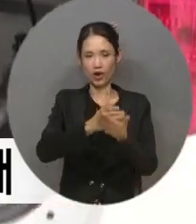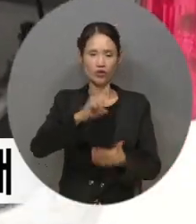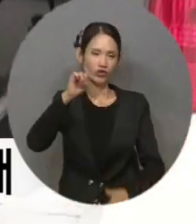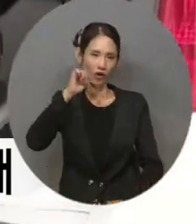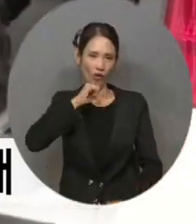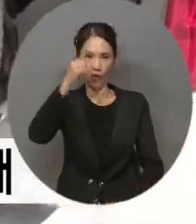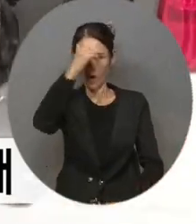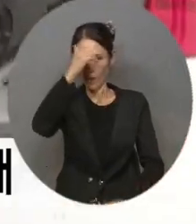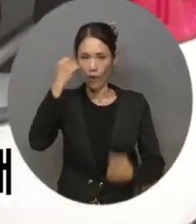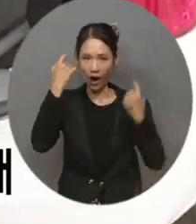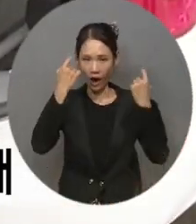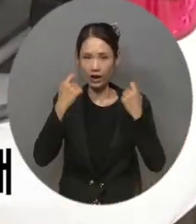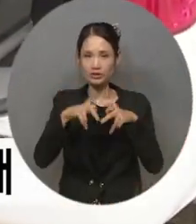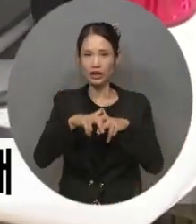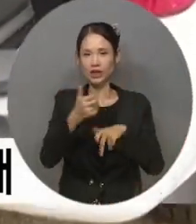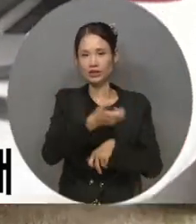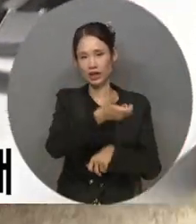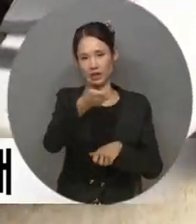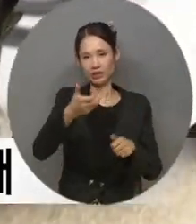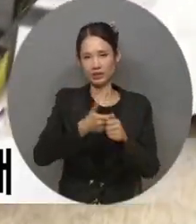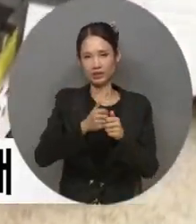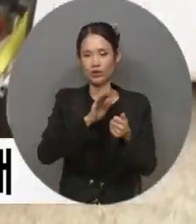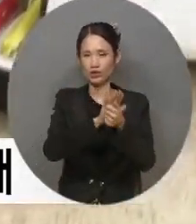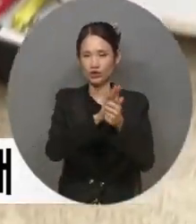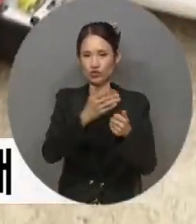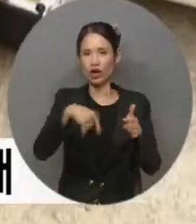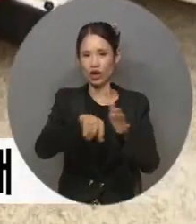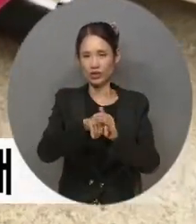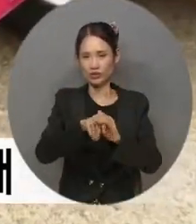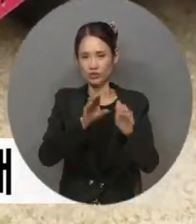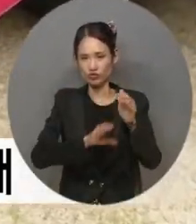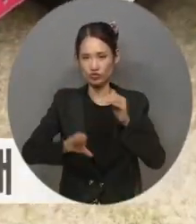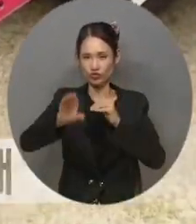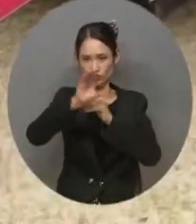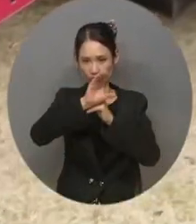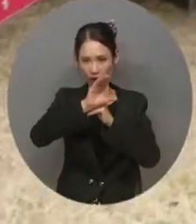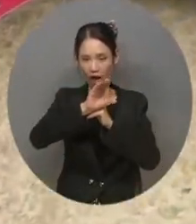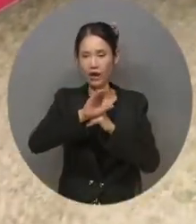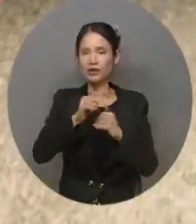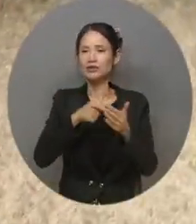등 장애인 단체 이동을 지원하기 위한 장애인 버스 추가 도입도 추진합니다.